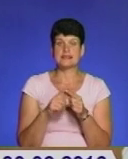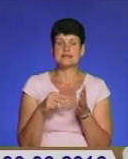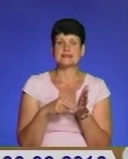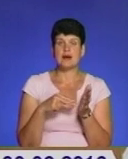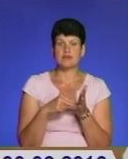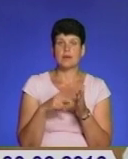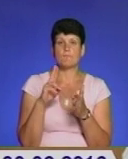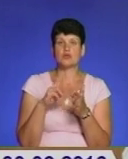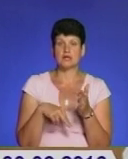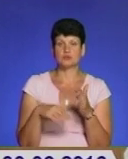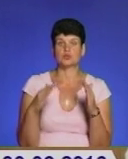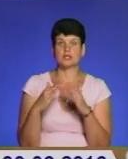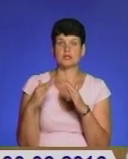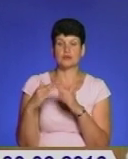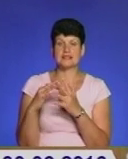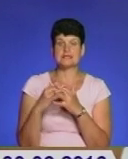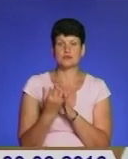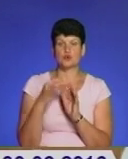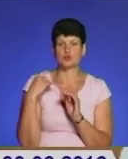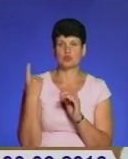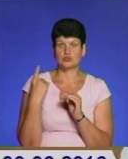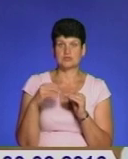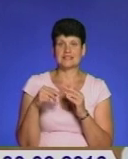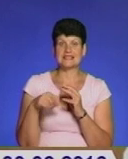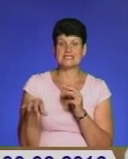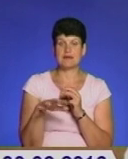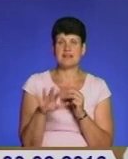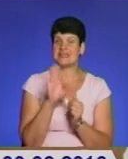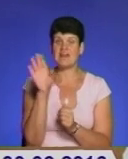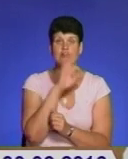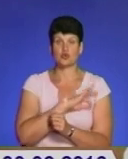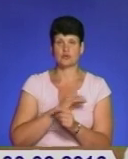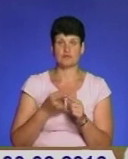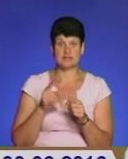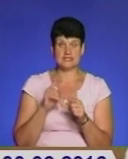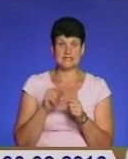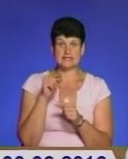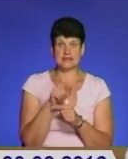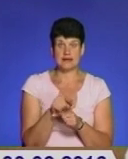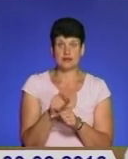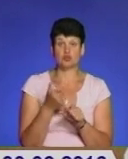на нерухомість та сільськогосподарські угіддя. Не використовувати такий великий ресурс – це дуже неправильно.